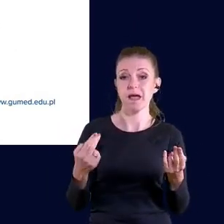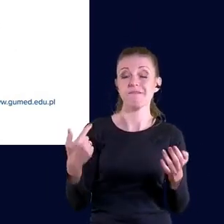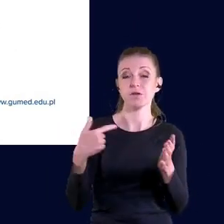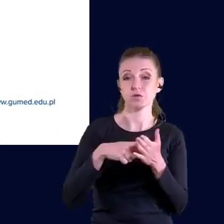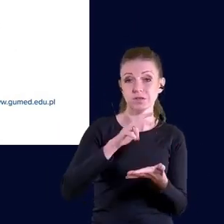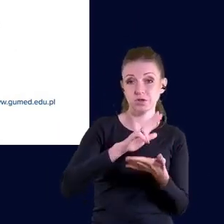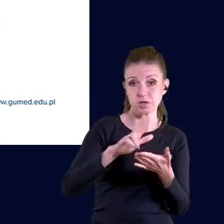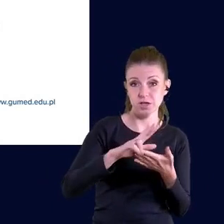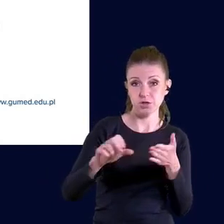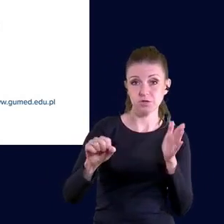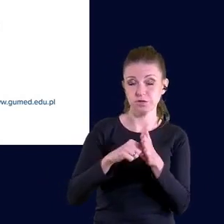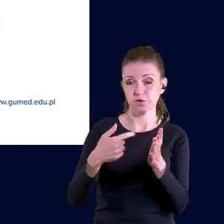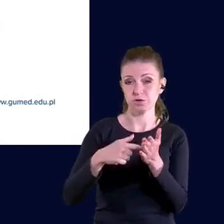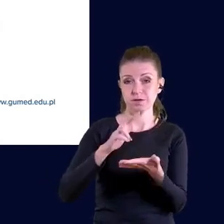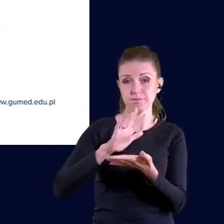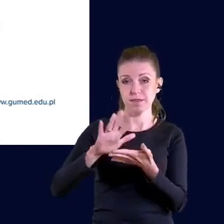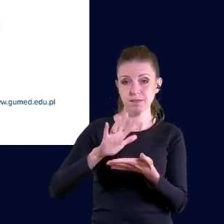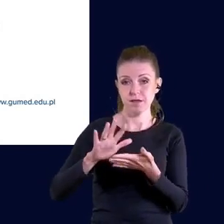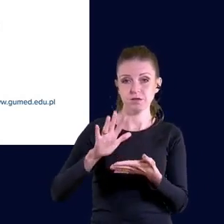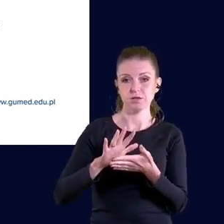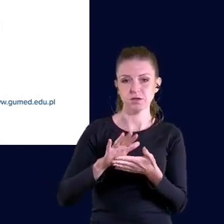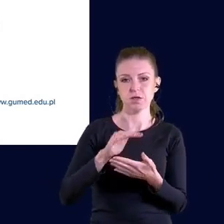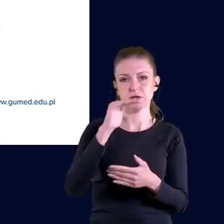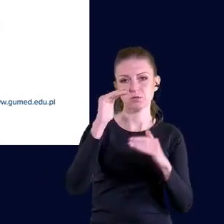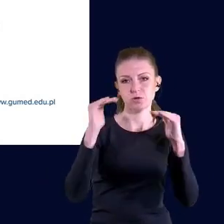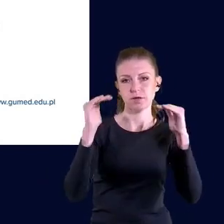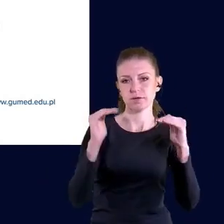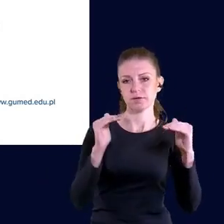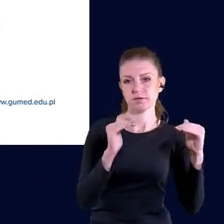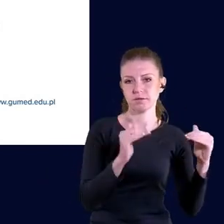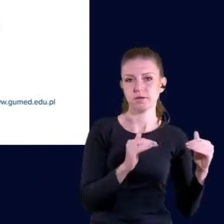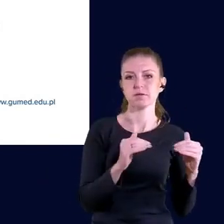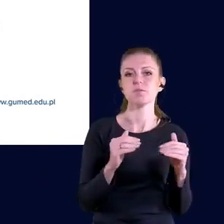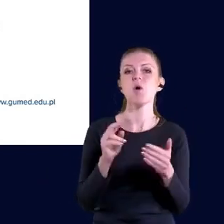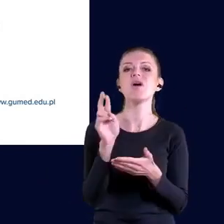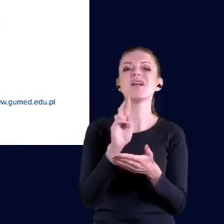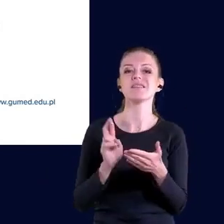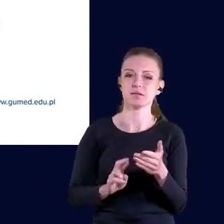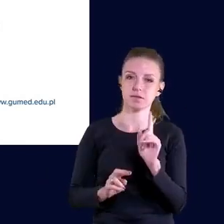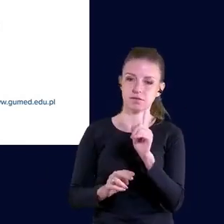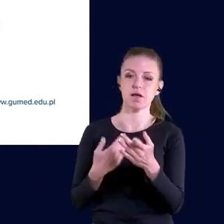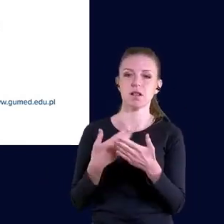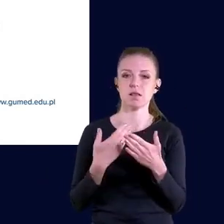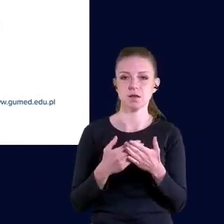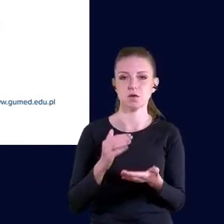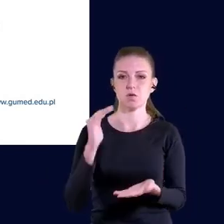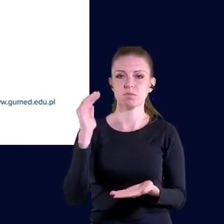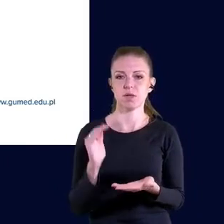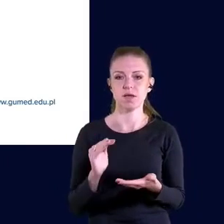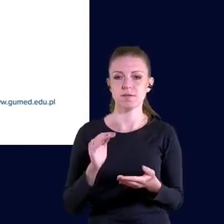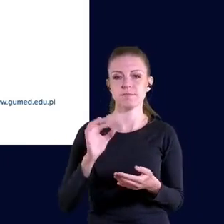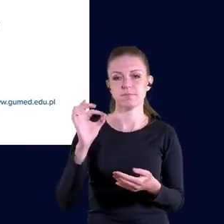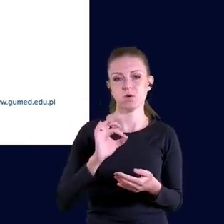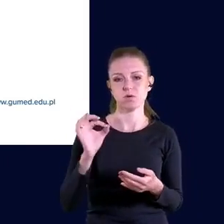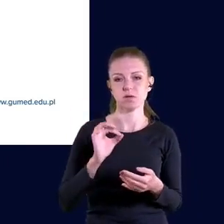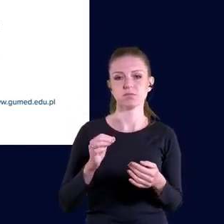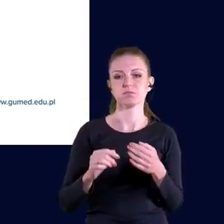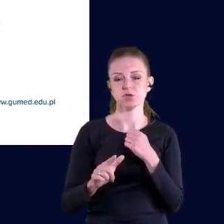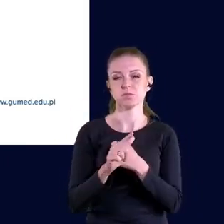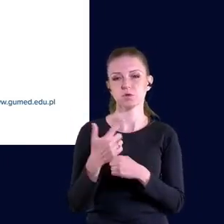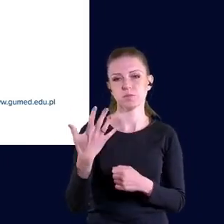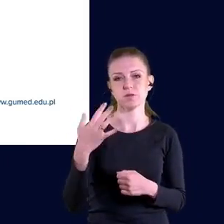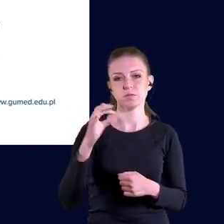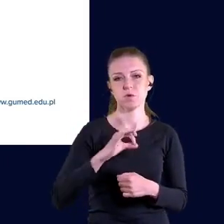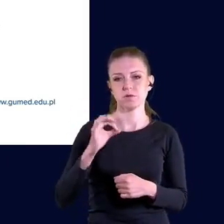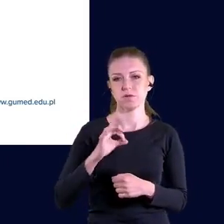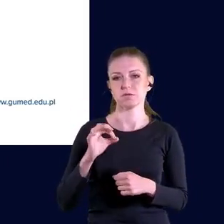2013 2015 roku to są wszystko to my pod redakcją tutaj mówię monografia udostępniliśmy 75